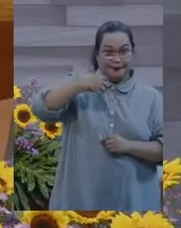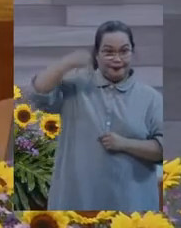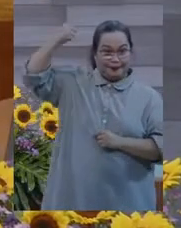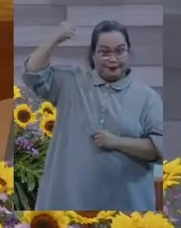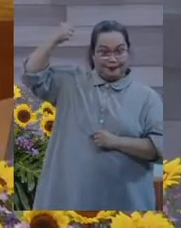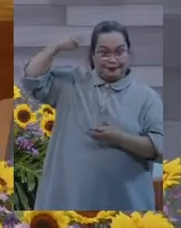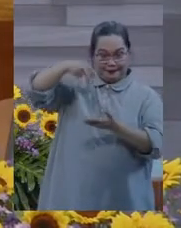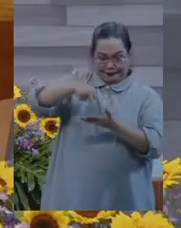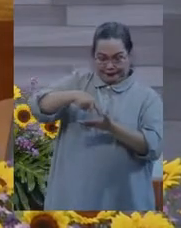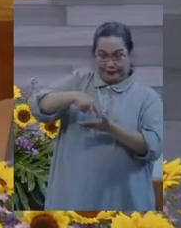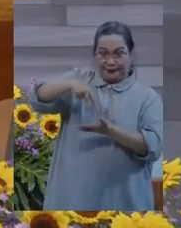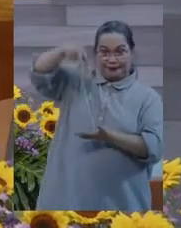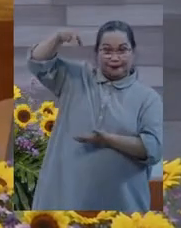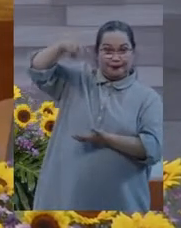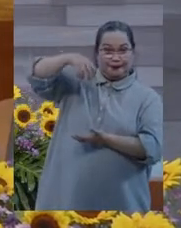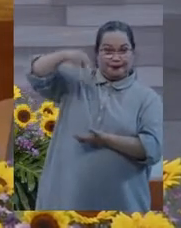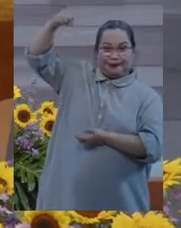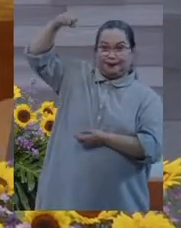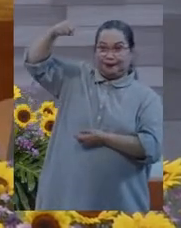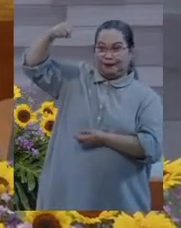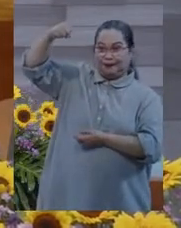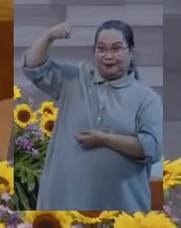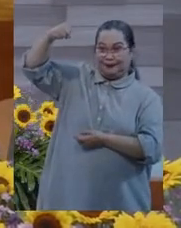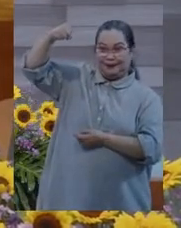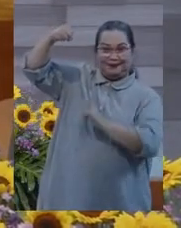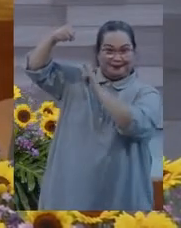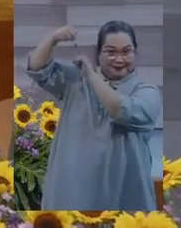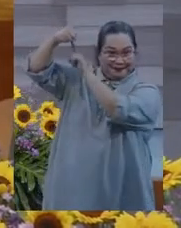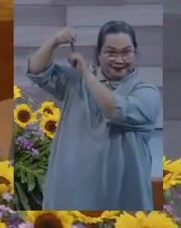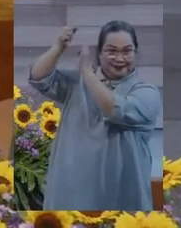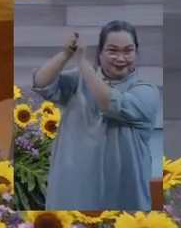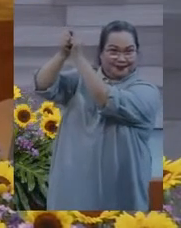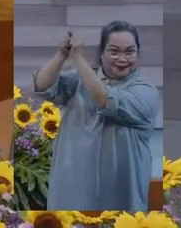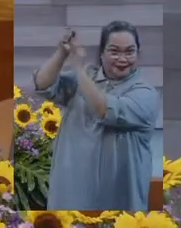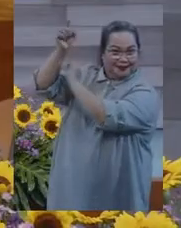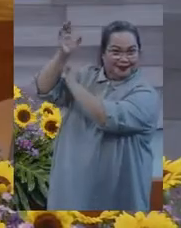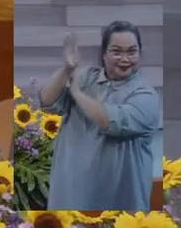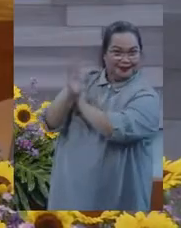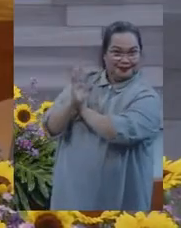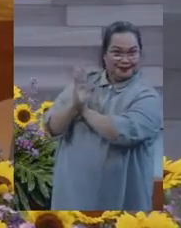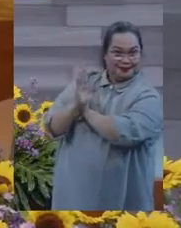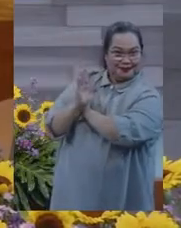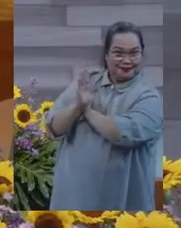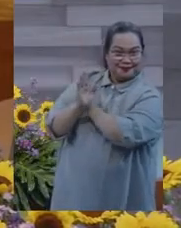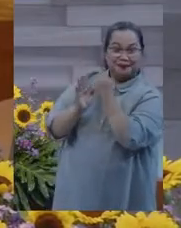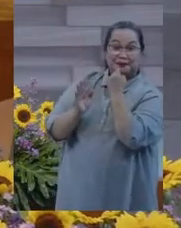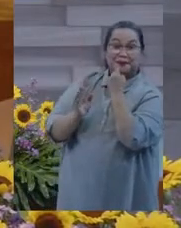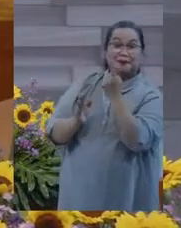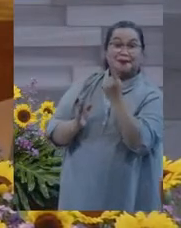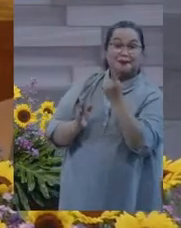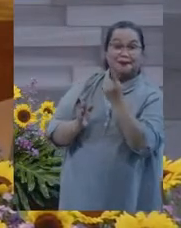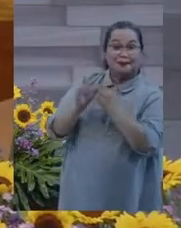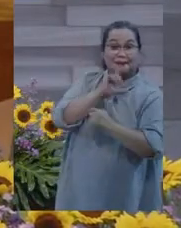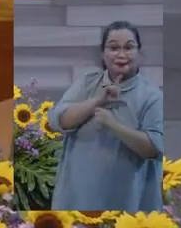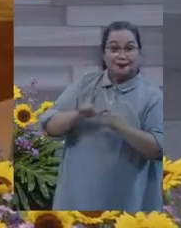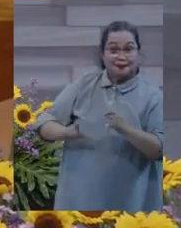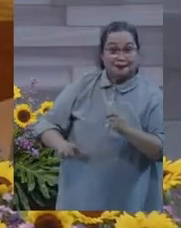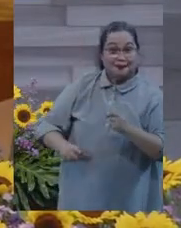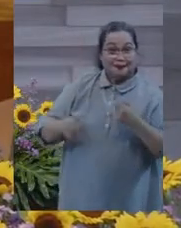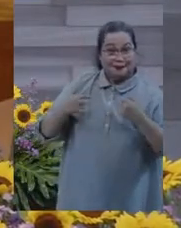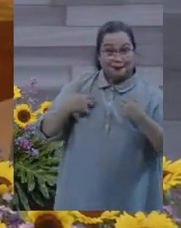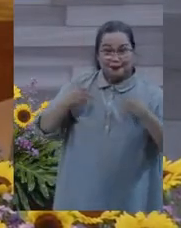sa rapture, tayo ay kasama niya. So yung sinasabi dito na the Lord comes